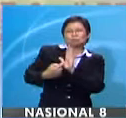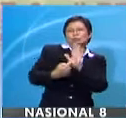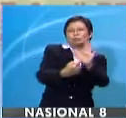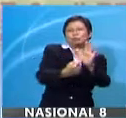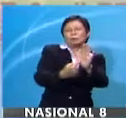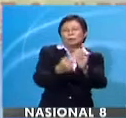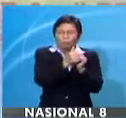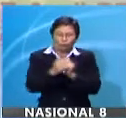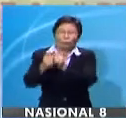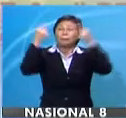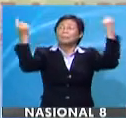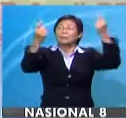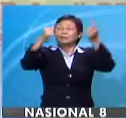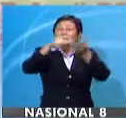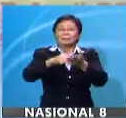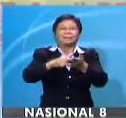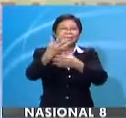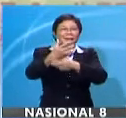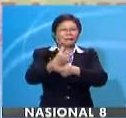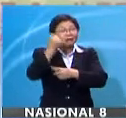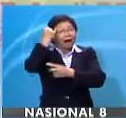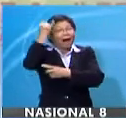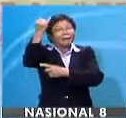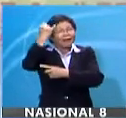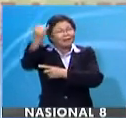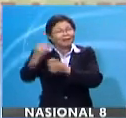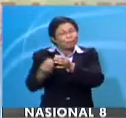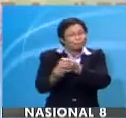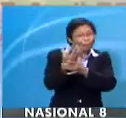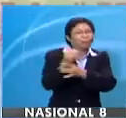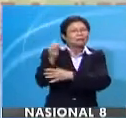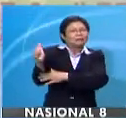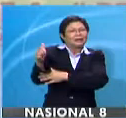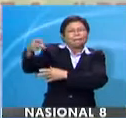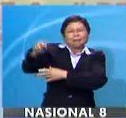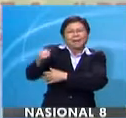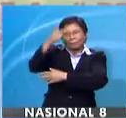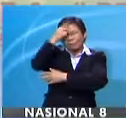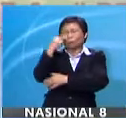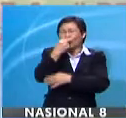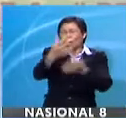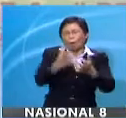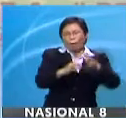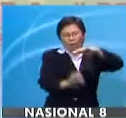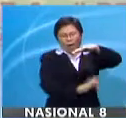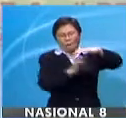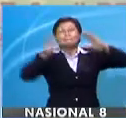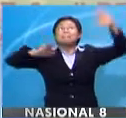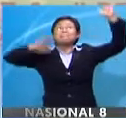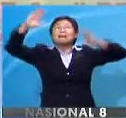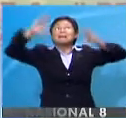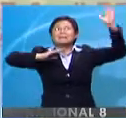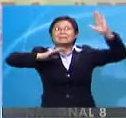akan mengiringi majlis ini nanti mendapat idea yang dicetuskan sendiri oleh Perdana Menteri yang mahu elemen